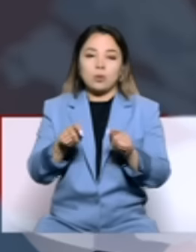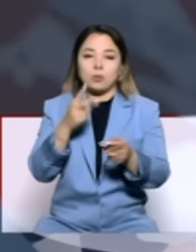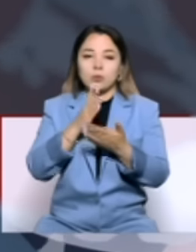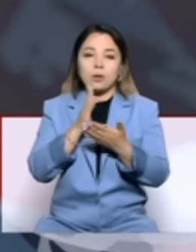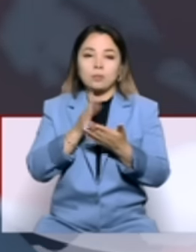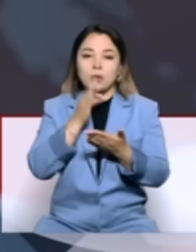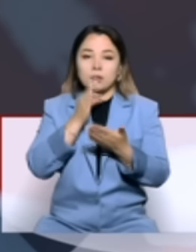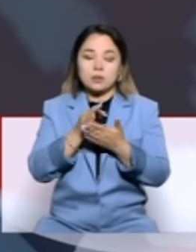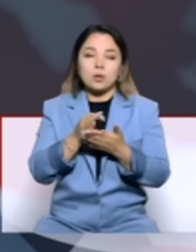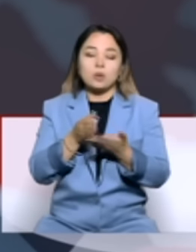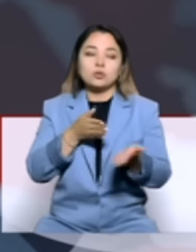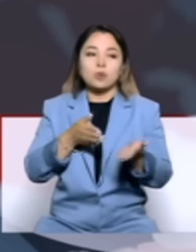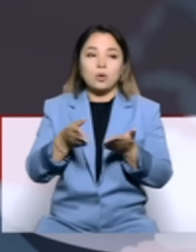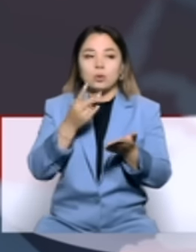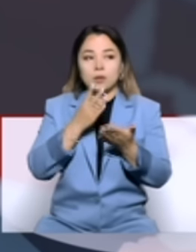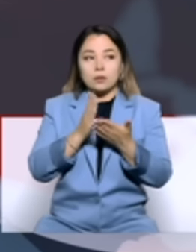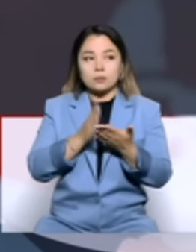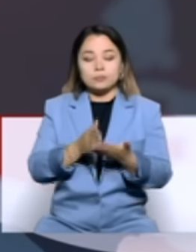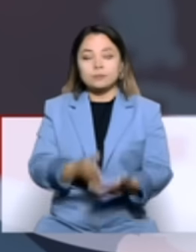соқтыратын төте жол.